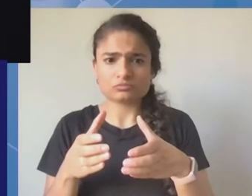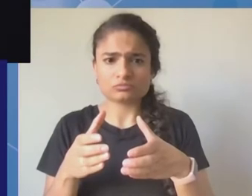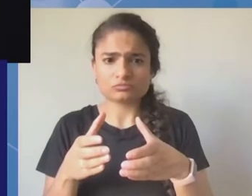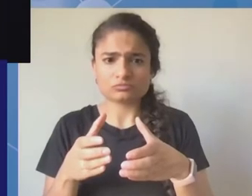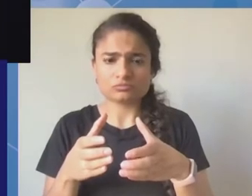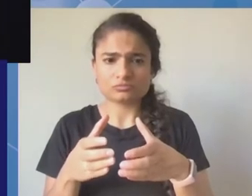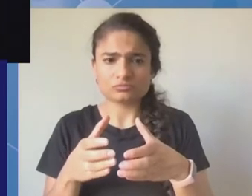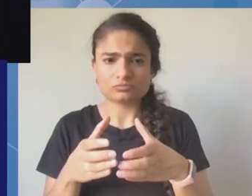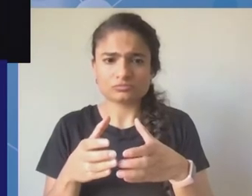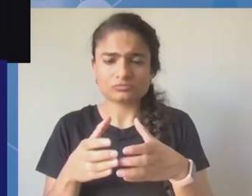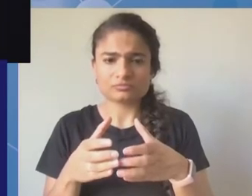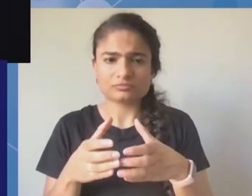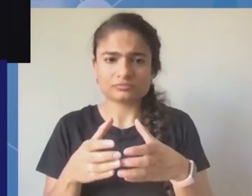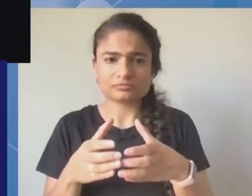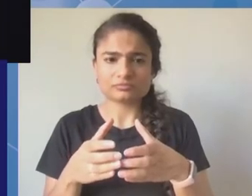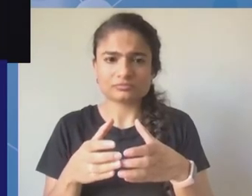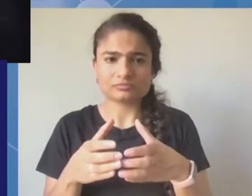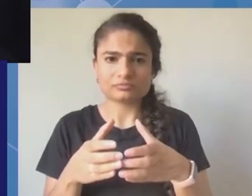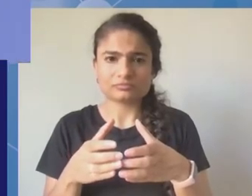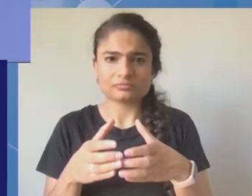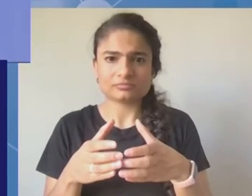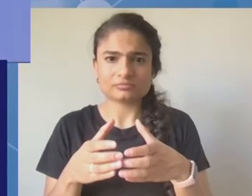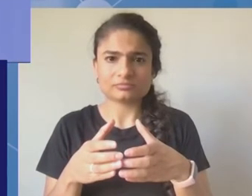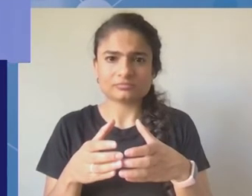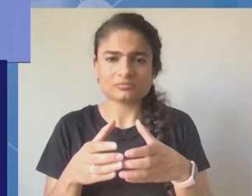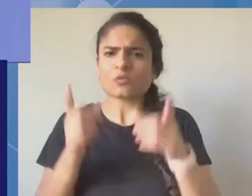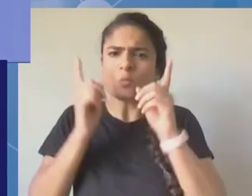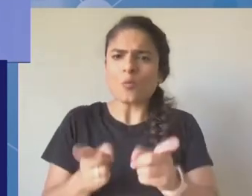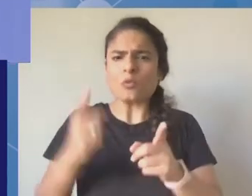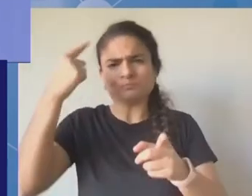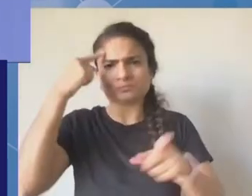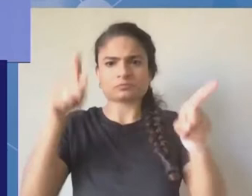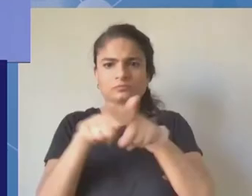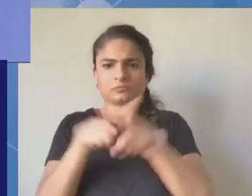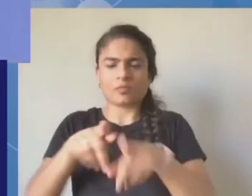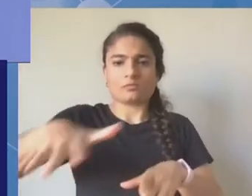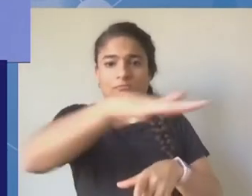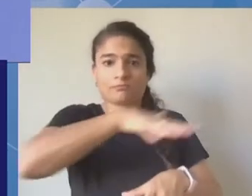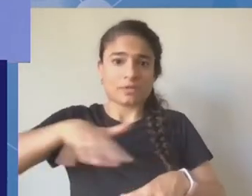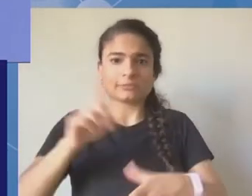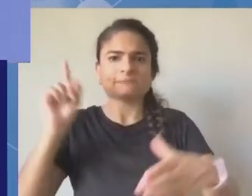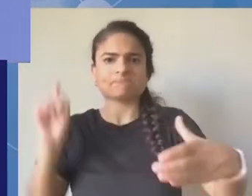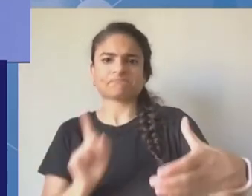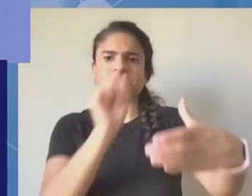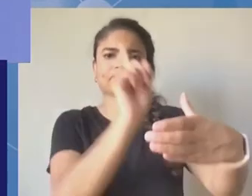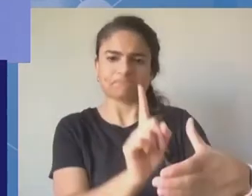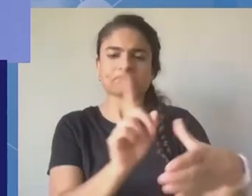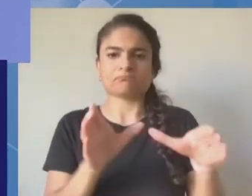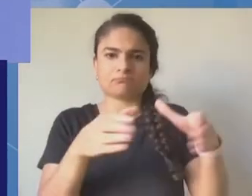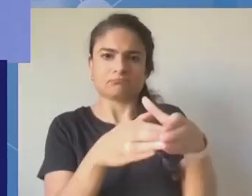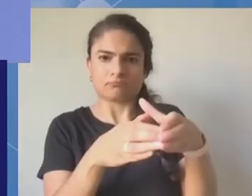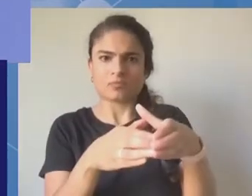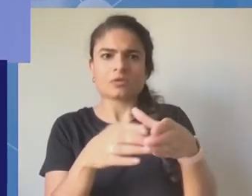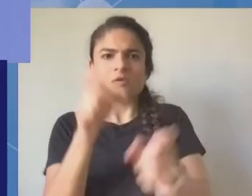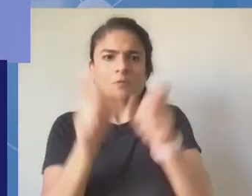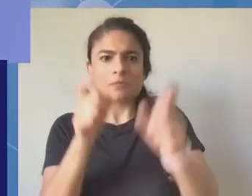以挑选一些教师，可以进行一些培训班的吧。我说到这里，非常感谢接